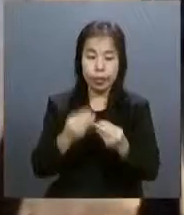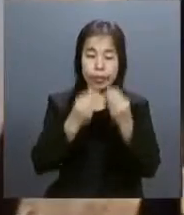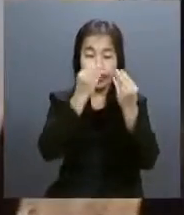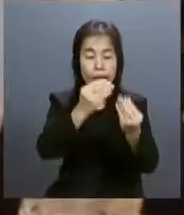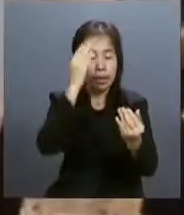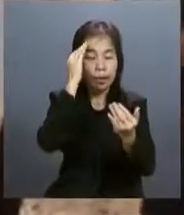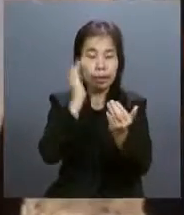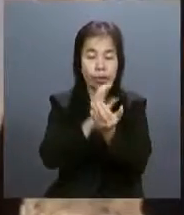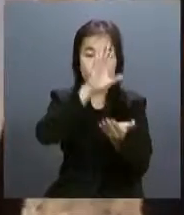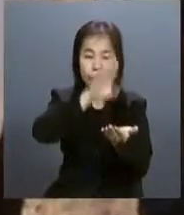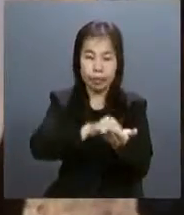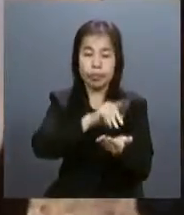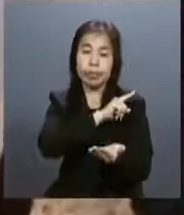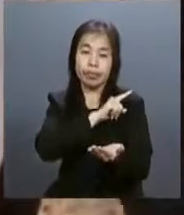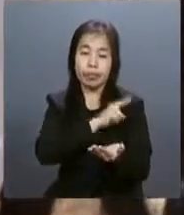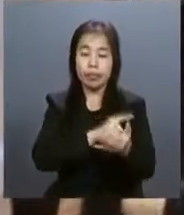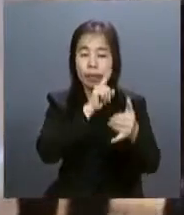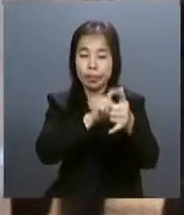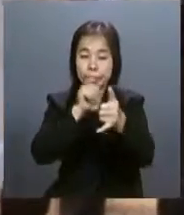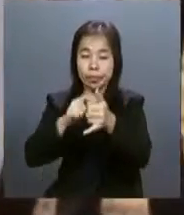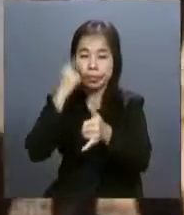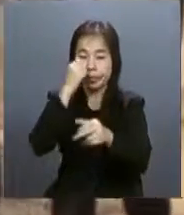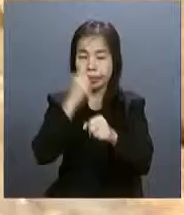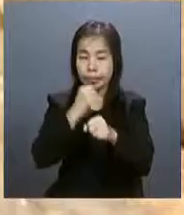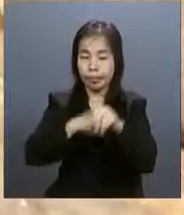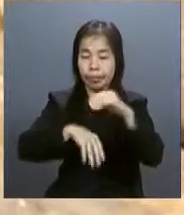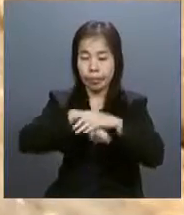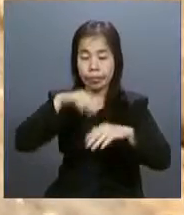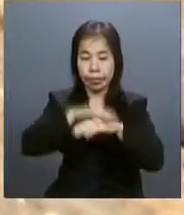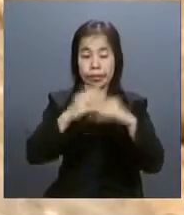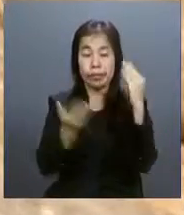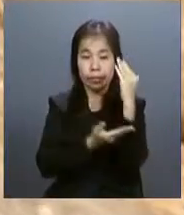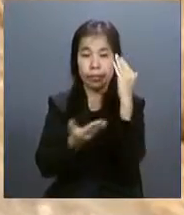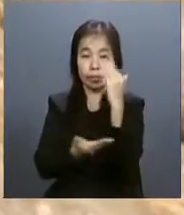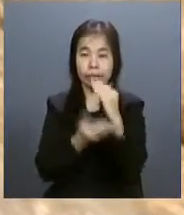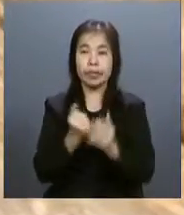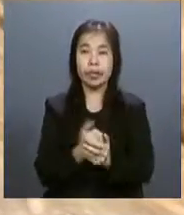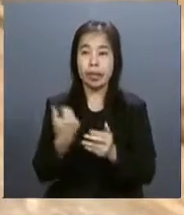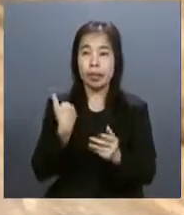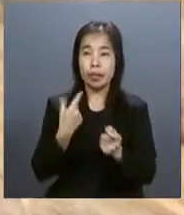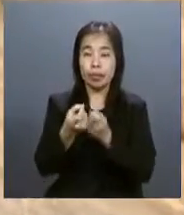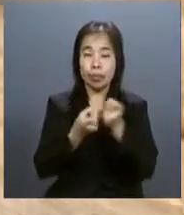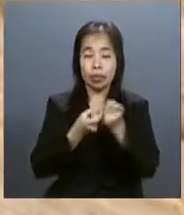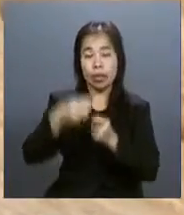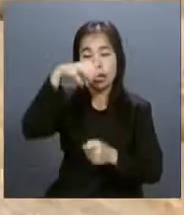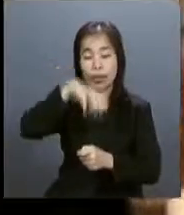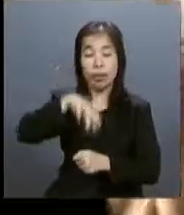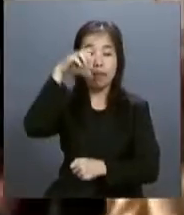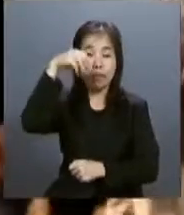ธรศพเมยสืบสวนและดำเนินคดีกับผู้เกี่ยวข้องซึ่งประกอบด้วยผู้จัดการการไฟฟ้าส่วนภูมิภาคอำเภอแม่เส